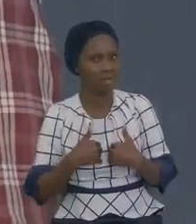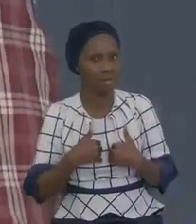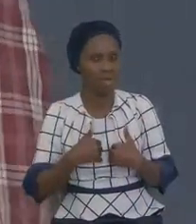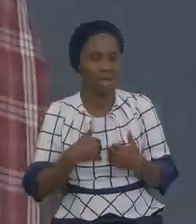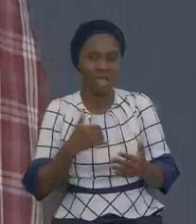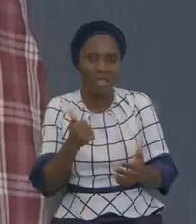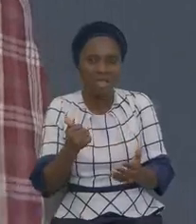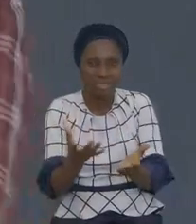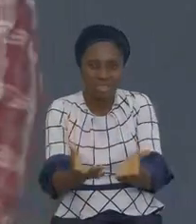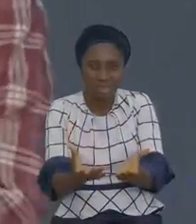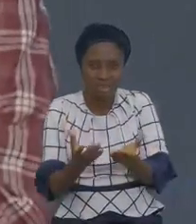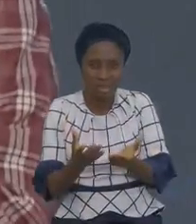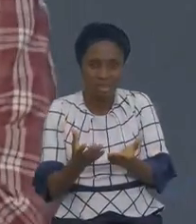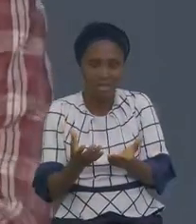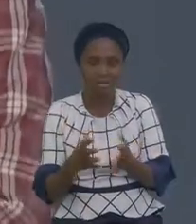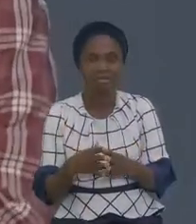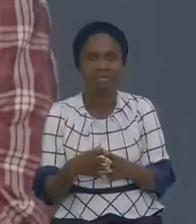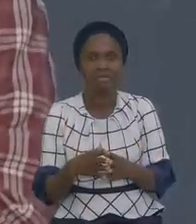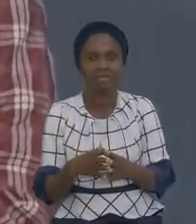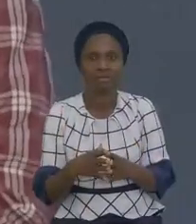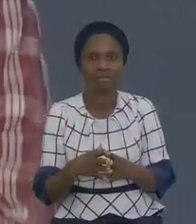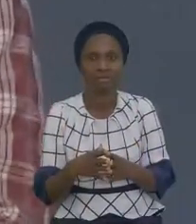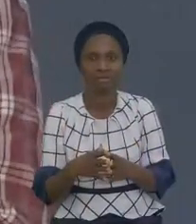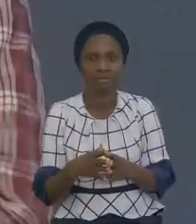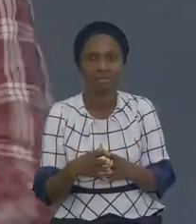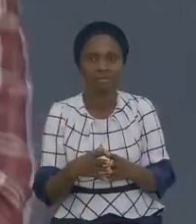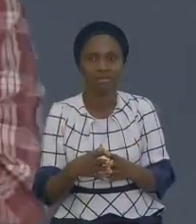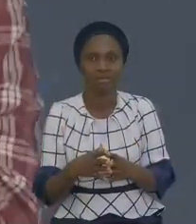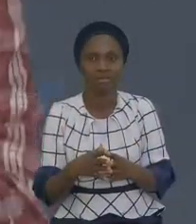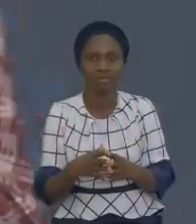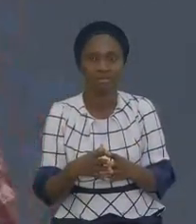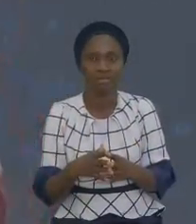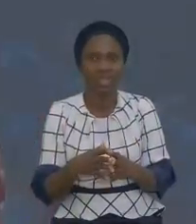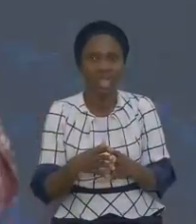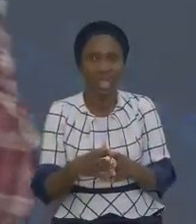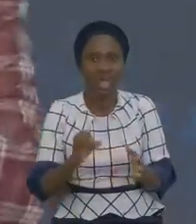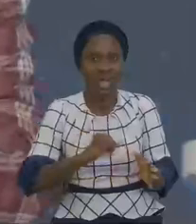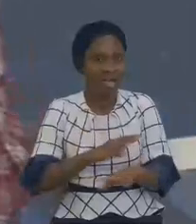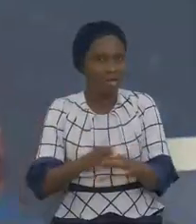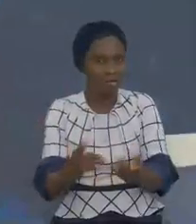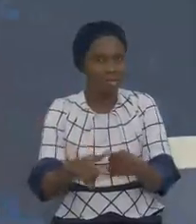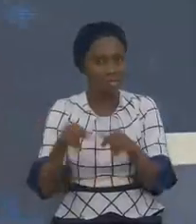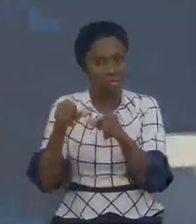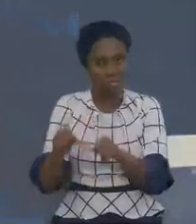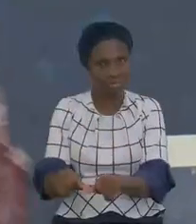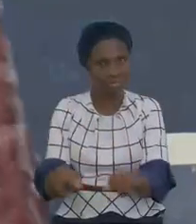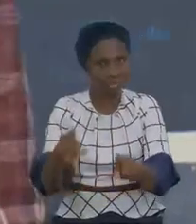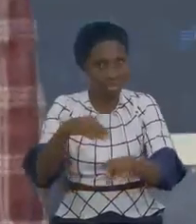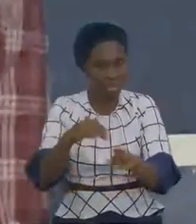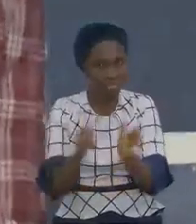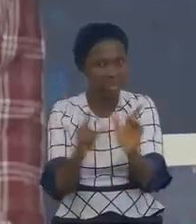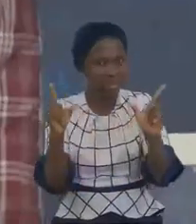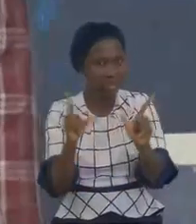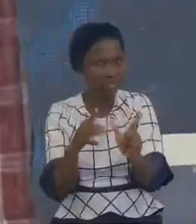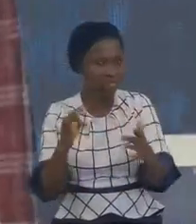Je dis, je ne vais pas rester à ce niveau-là du désespoir, du découragement toute ma vie. J'ai eu un